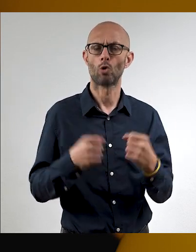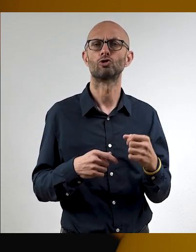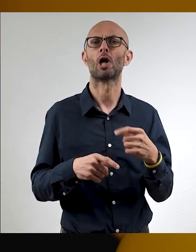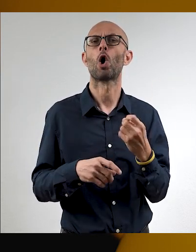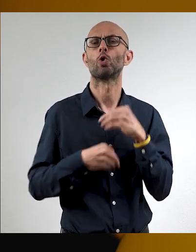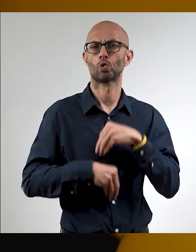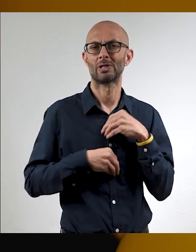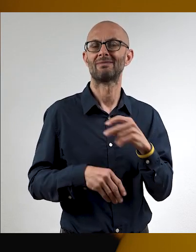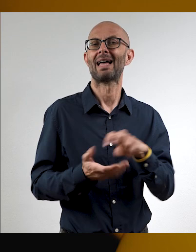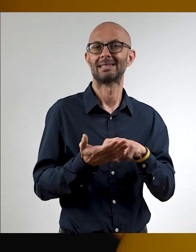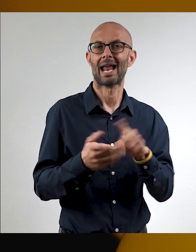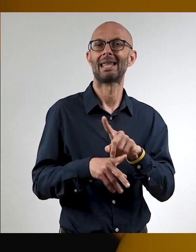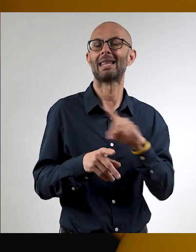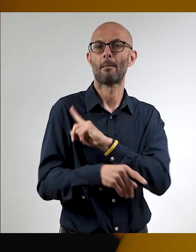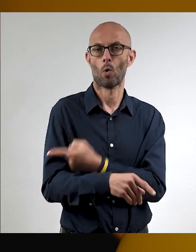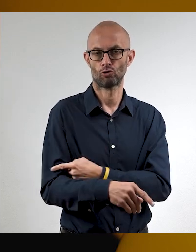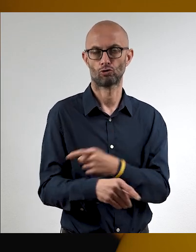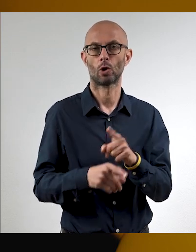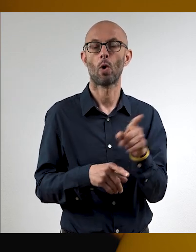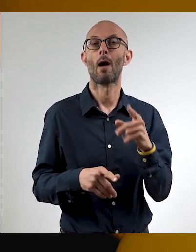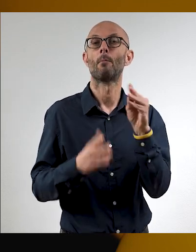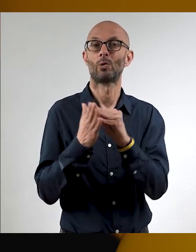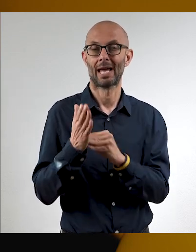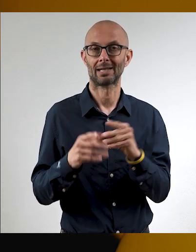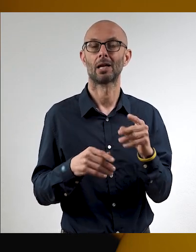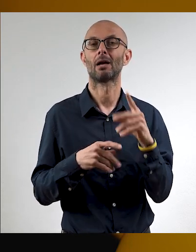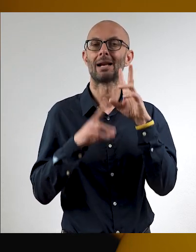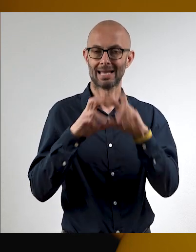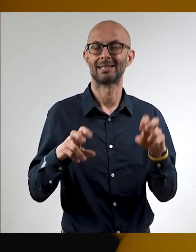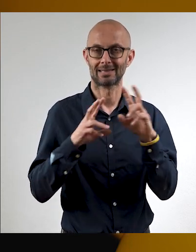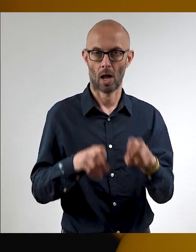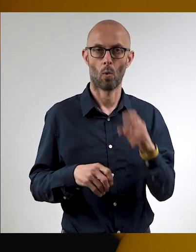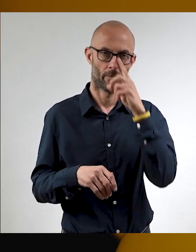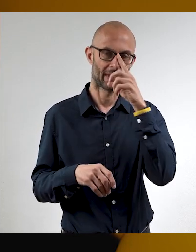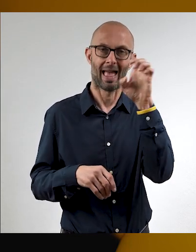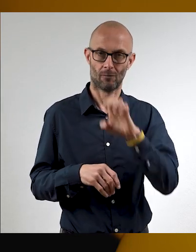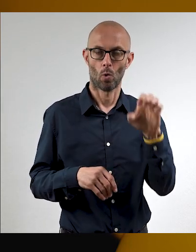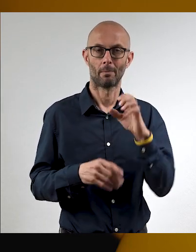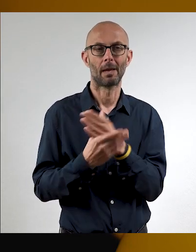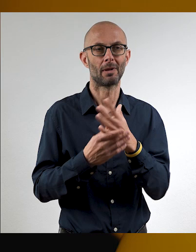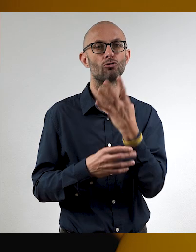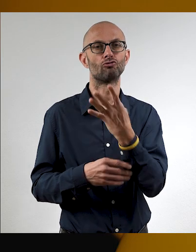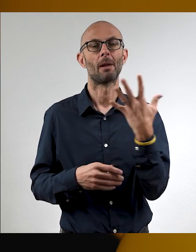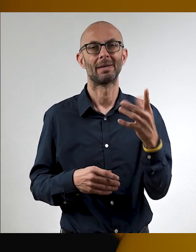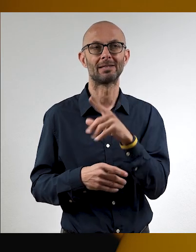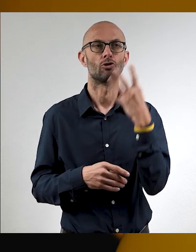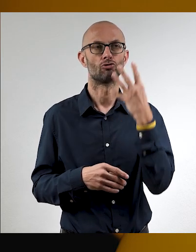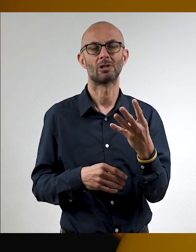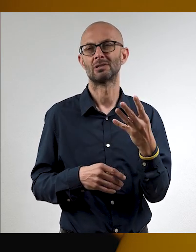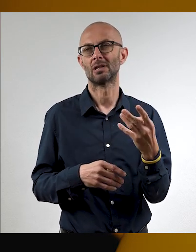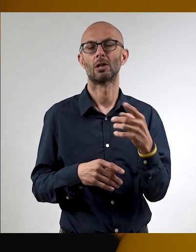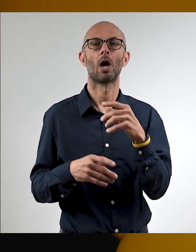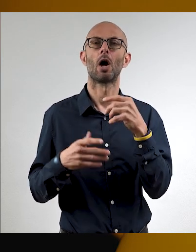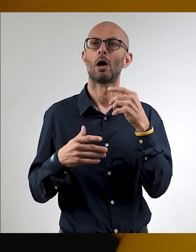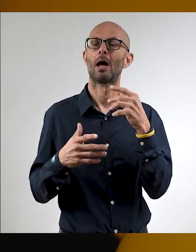strahu in nemoč. Po podatkih študij v Evropi med 54 in 46